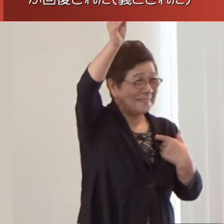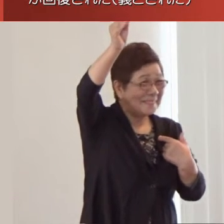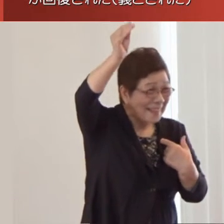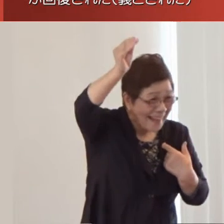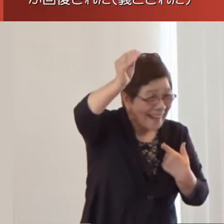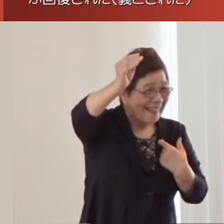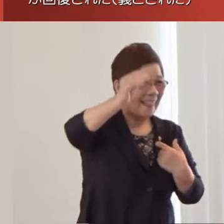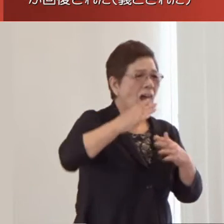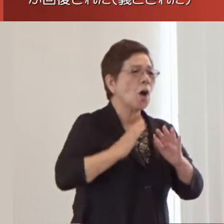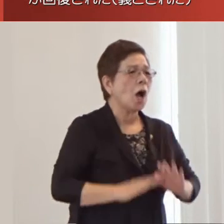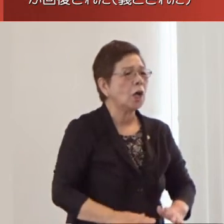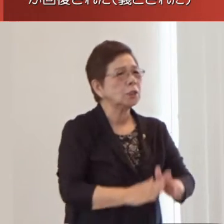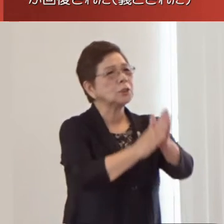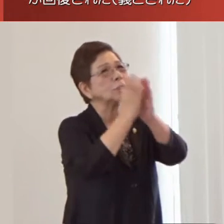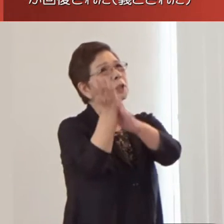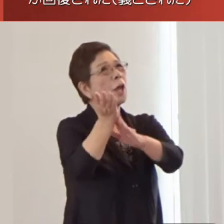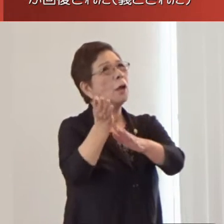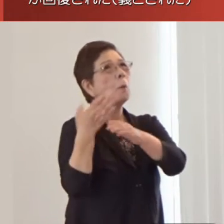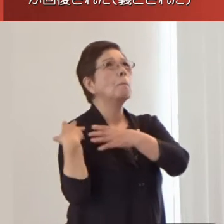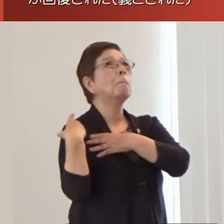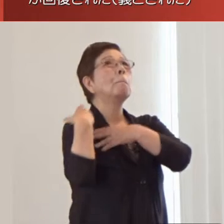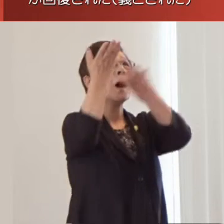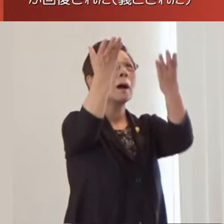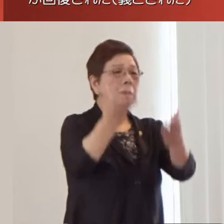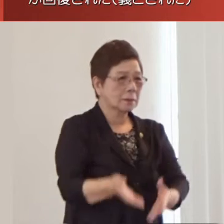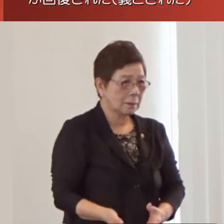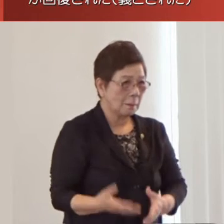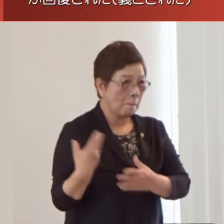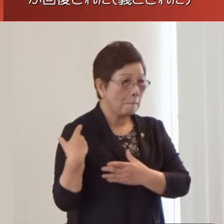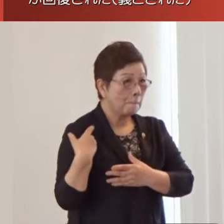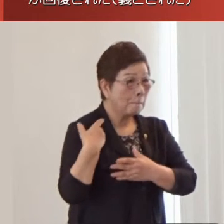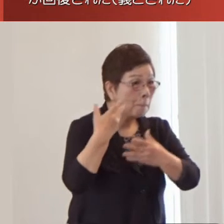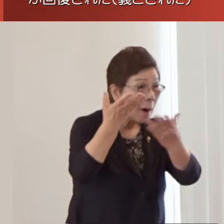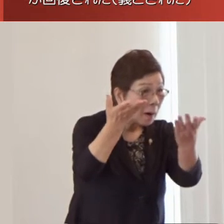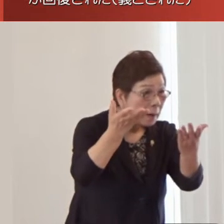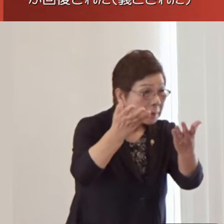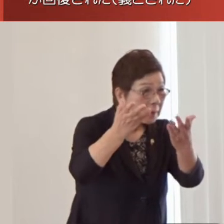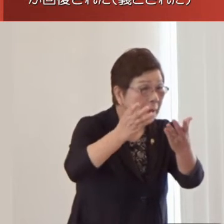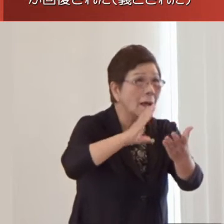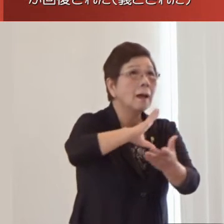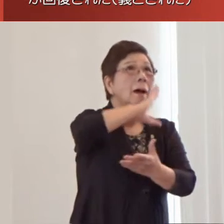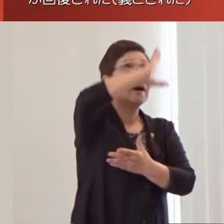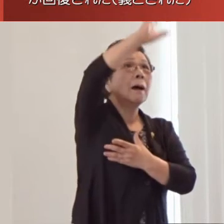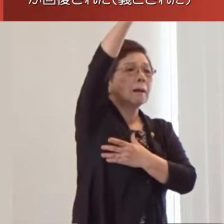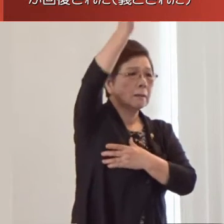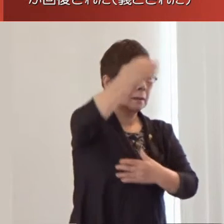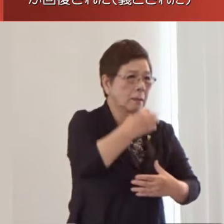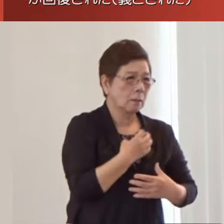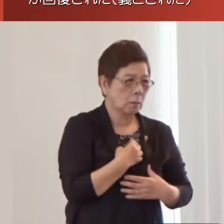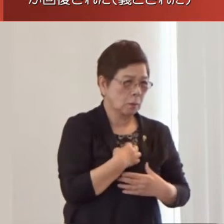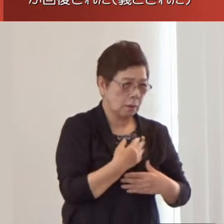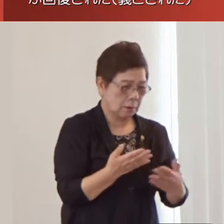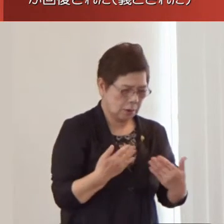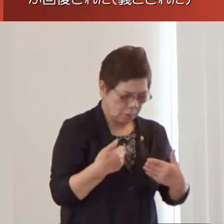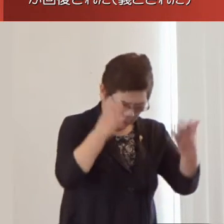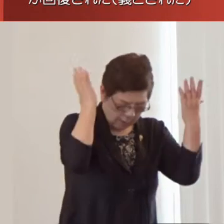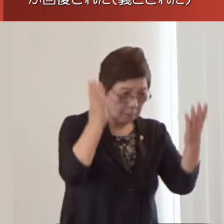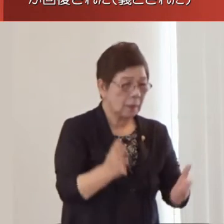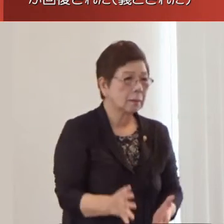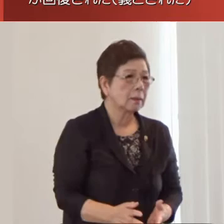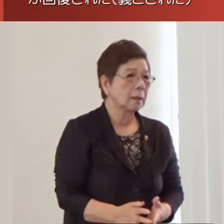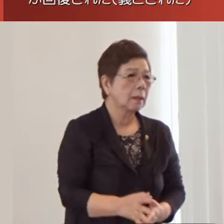死んでください。安心して死んでください。怖がる必要はありません。神様のもとに行